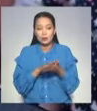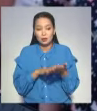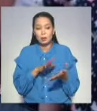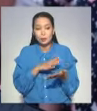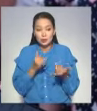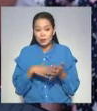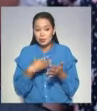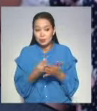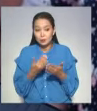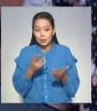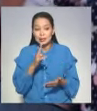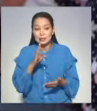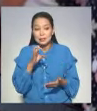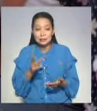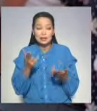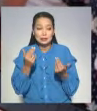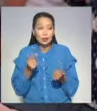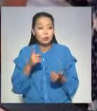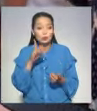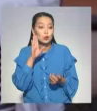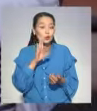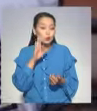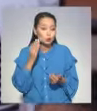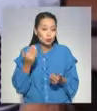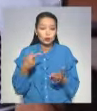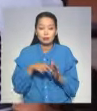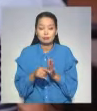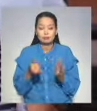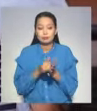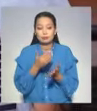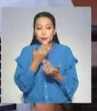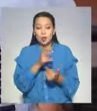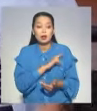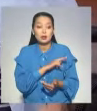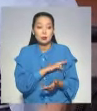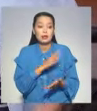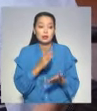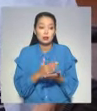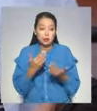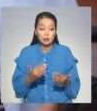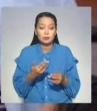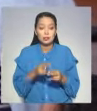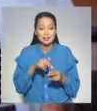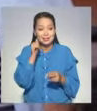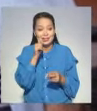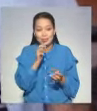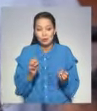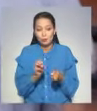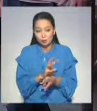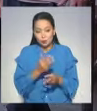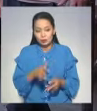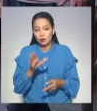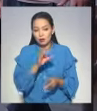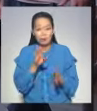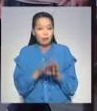шын КСК-ның мойында тұр, әлі суарнасына өтпеген. Біз ескерттік, мені, нанның бәрі ертен жарылып, біздер жылусыз қалуда мүмкін